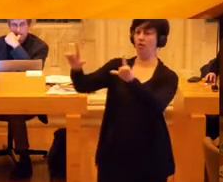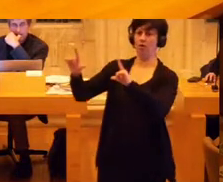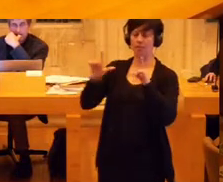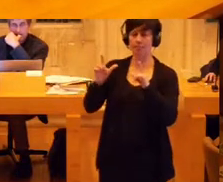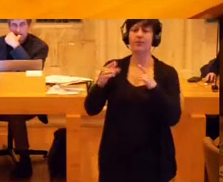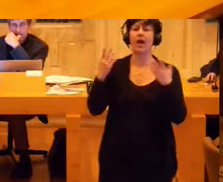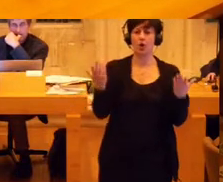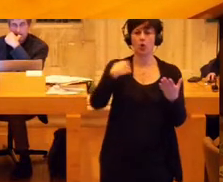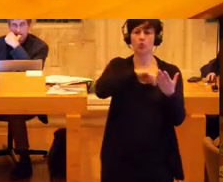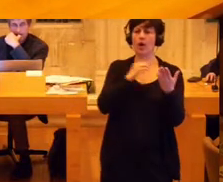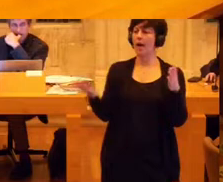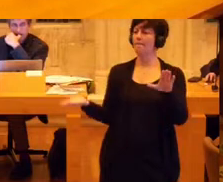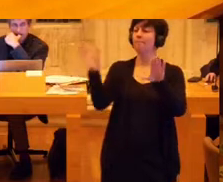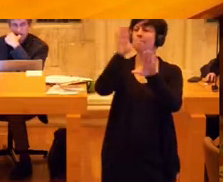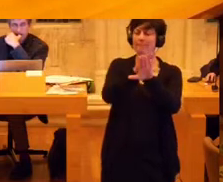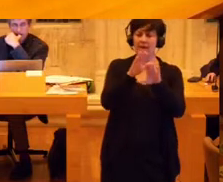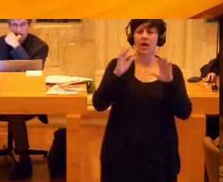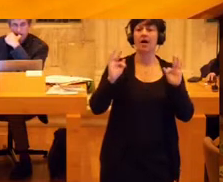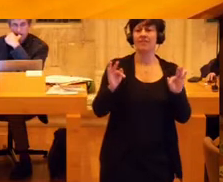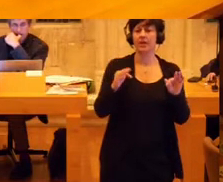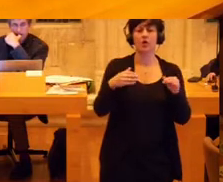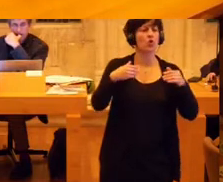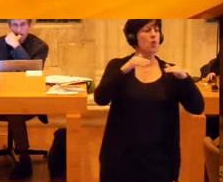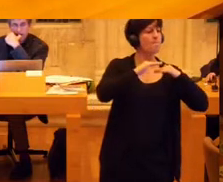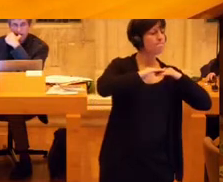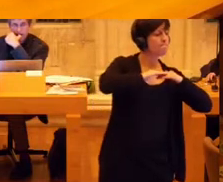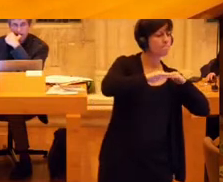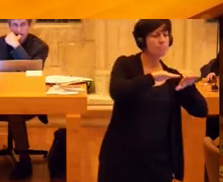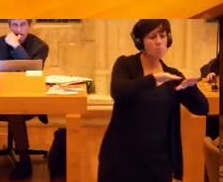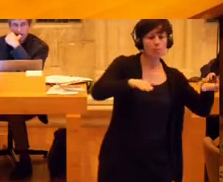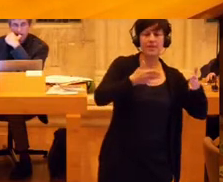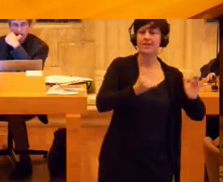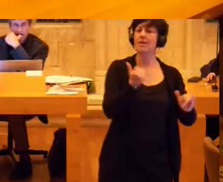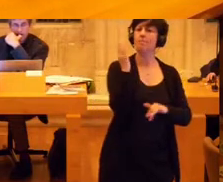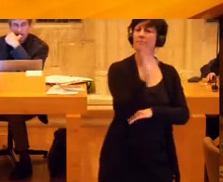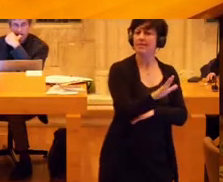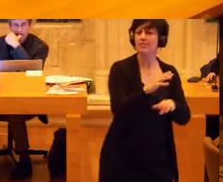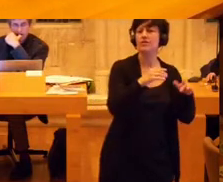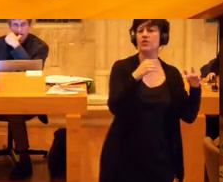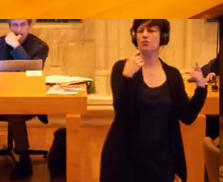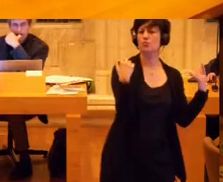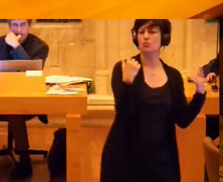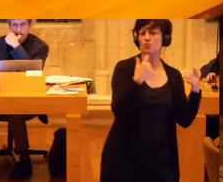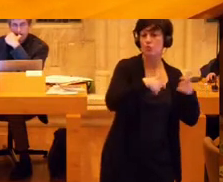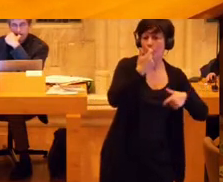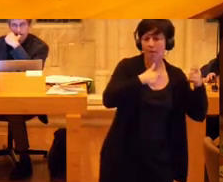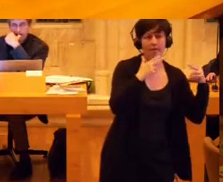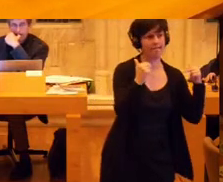le mobilier urbain et les affichages libres. Typiquement, ce sont les petits panneaux de 2 mètres carrés